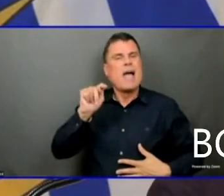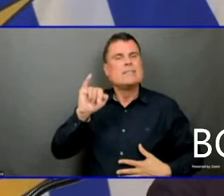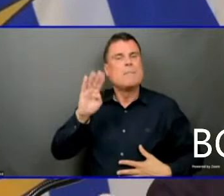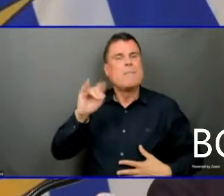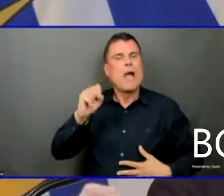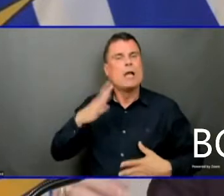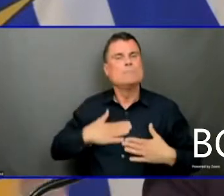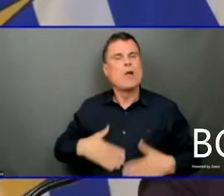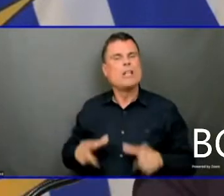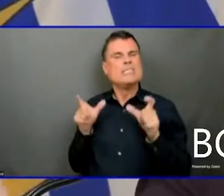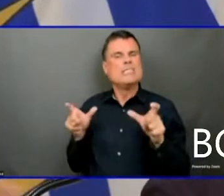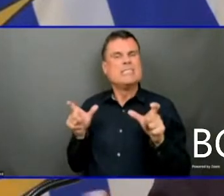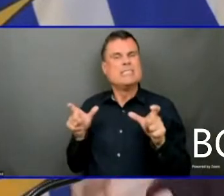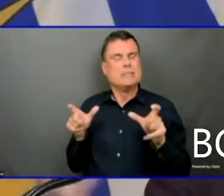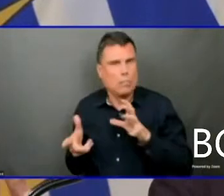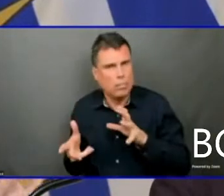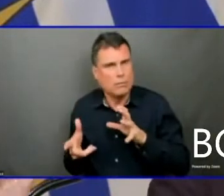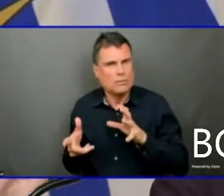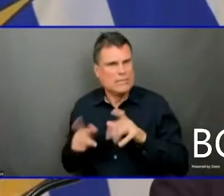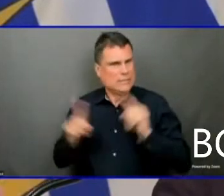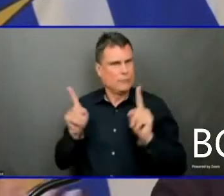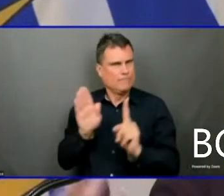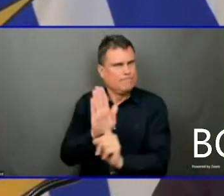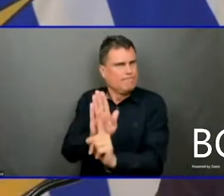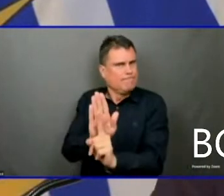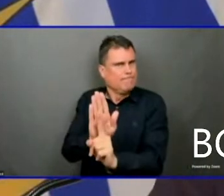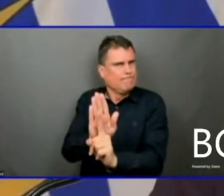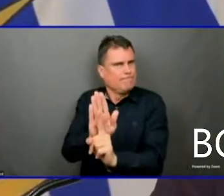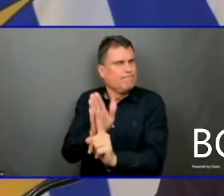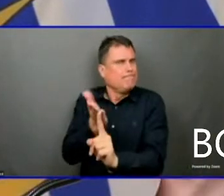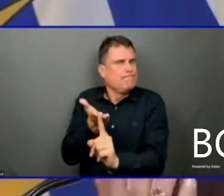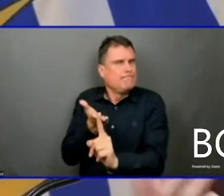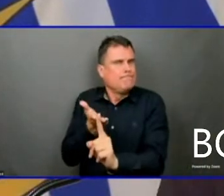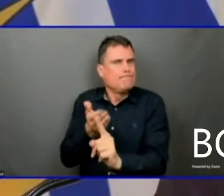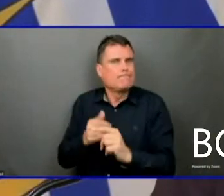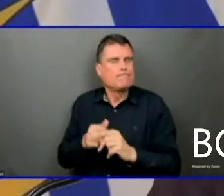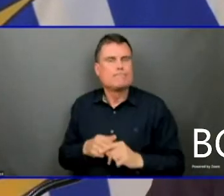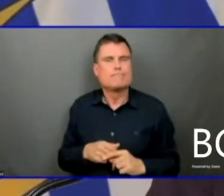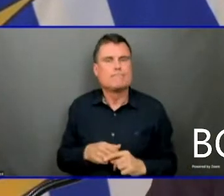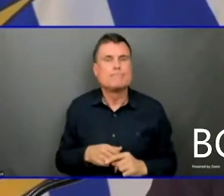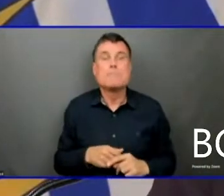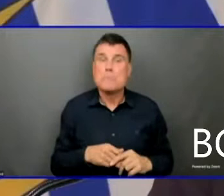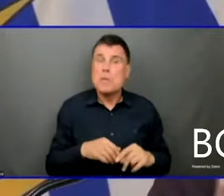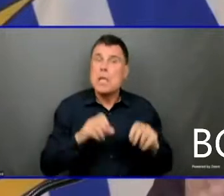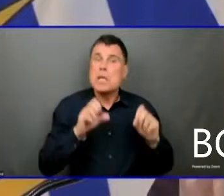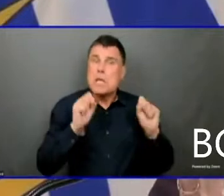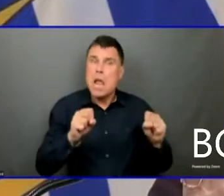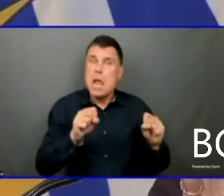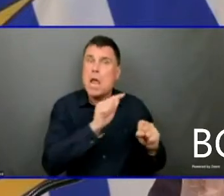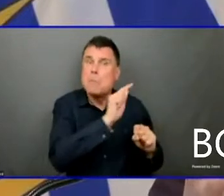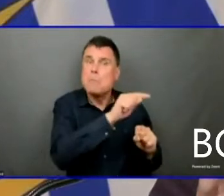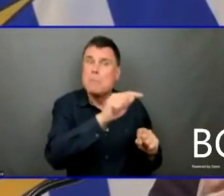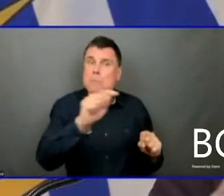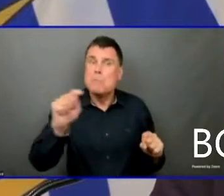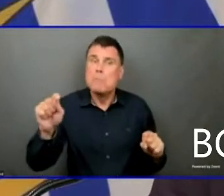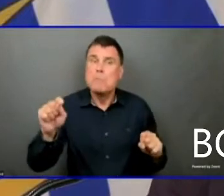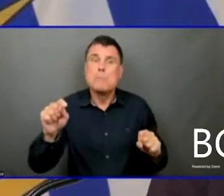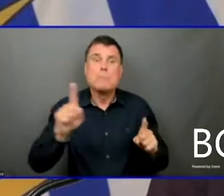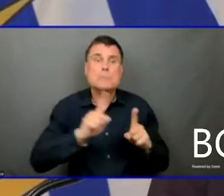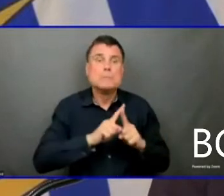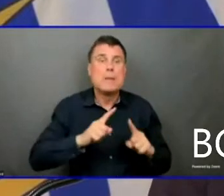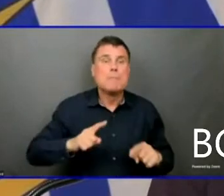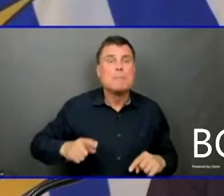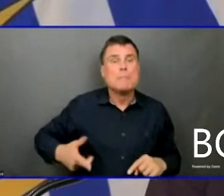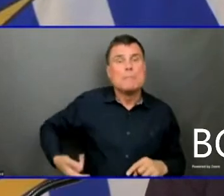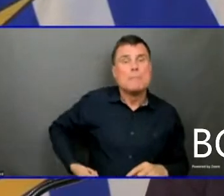抗体建立起来。那么所以呢，第二针呢只是加强booster， 所以呢，第二针他说打这个阿